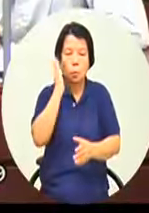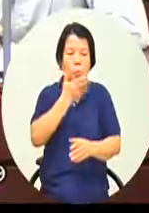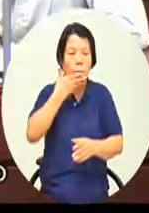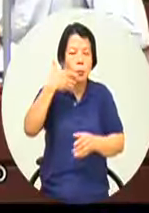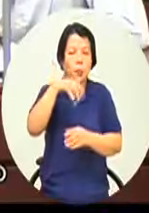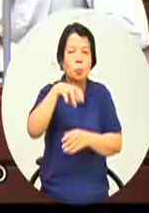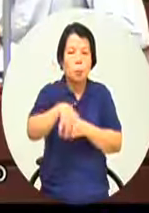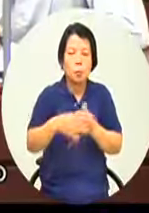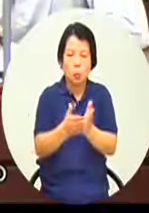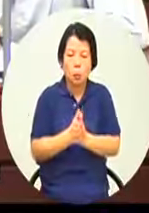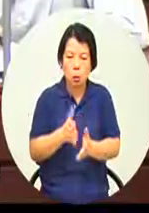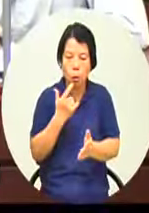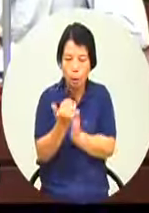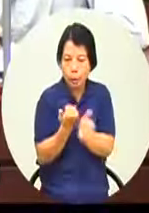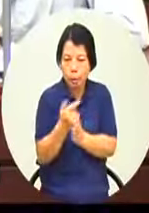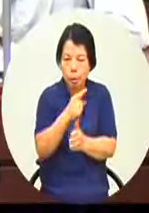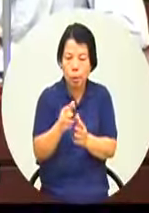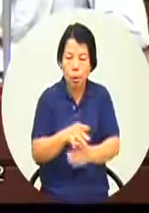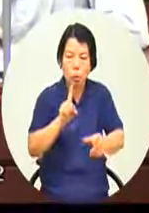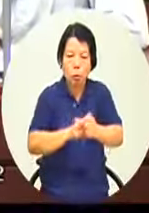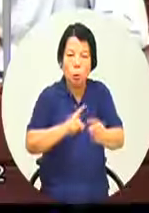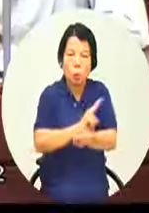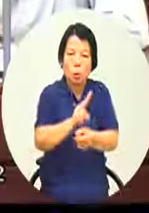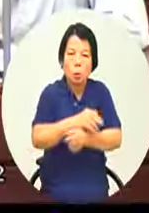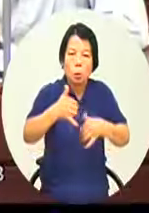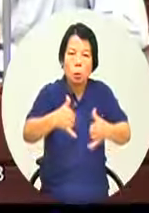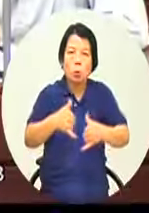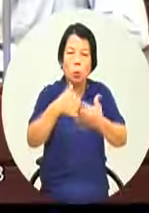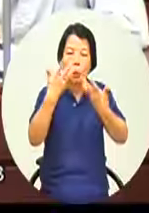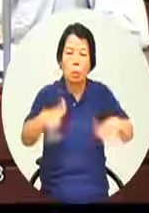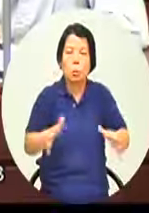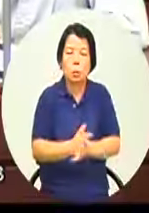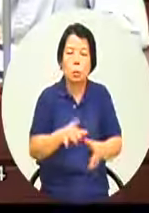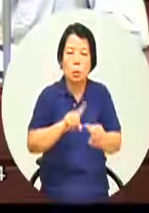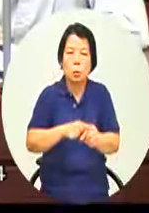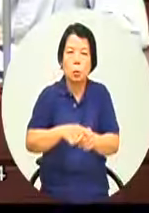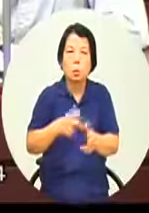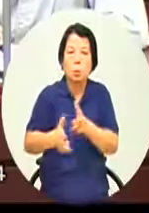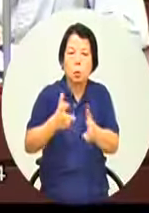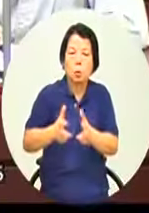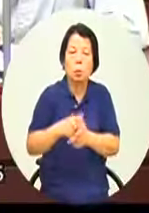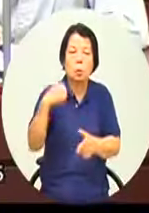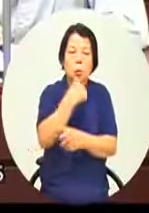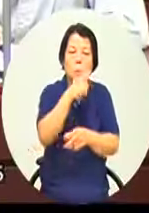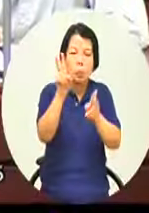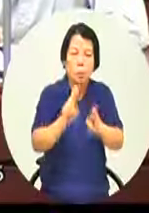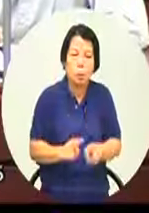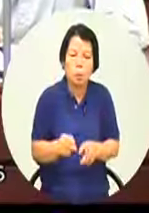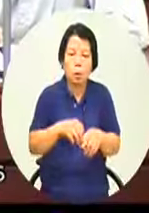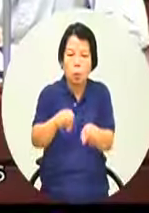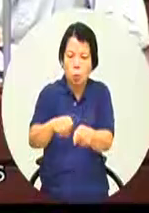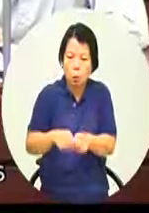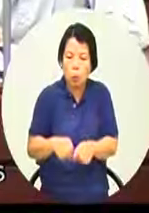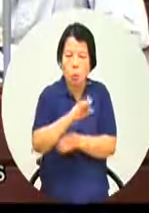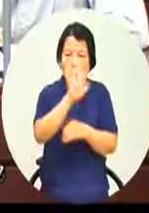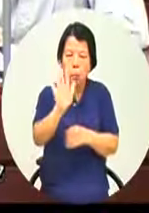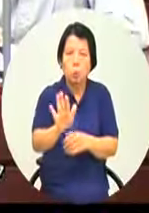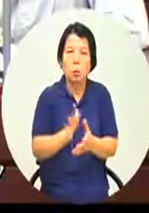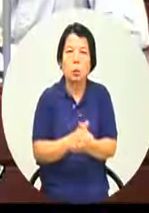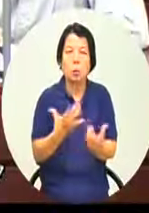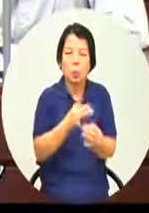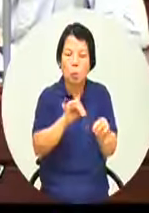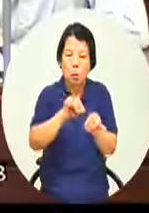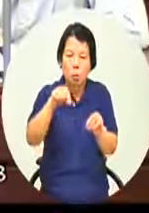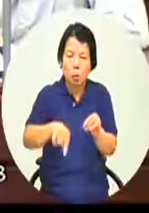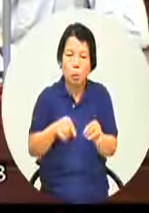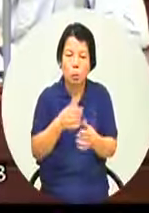盾的时候，我们也有调查中林路上面有非常多的中油、台电等等的管线，但是这个部分在管线的土质系统